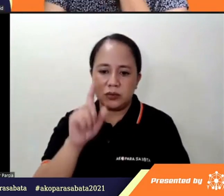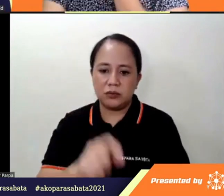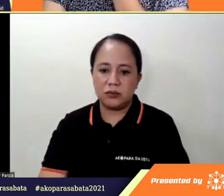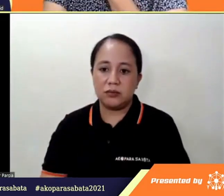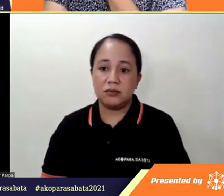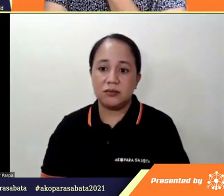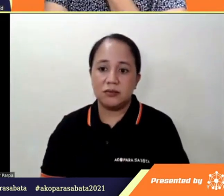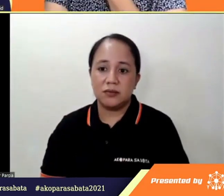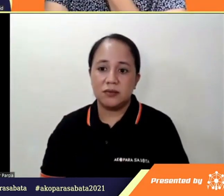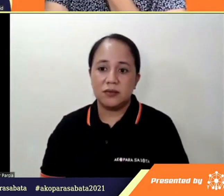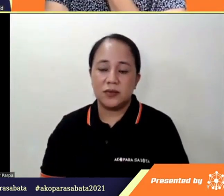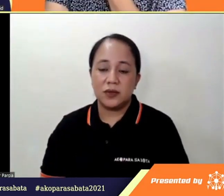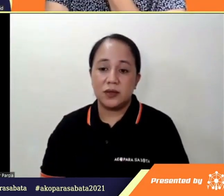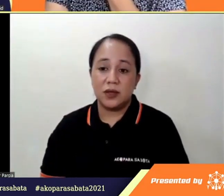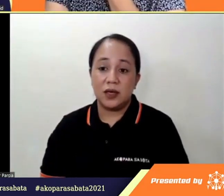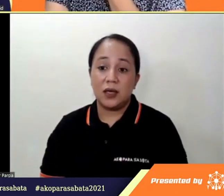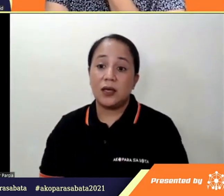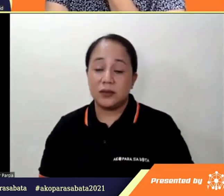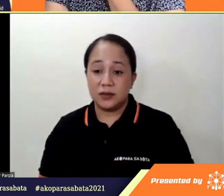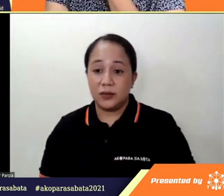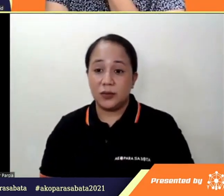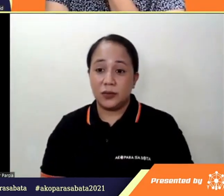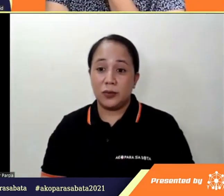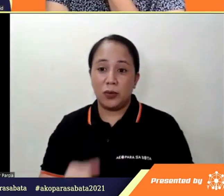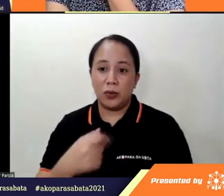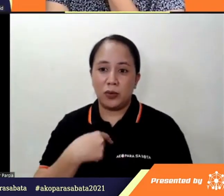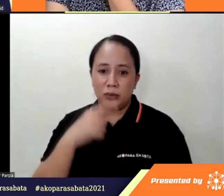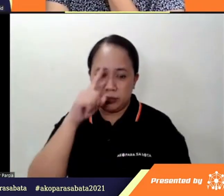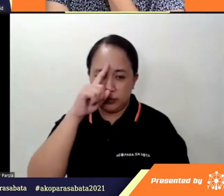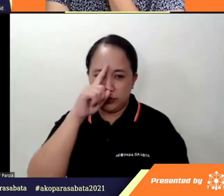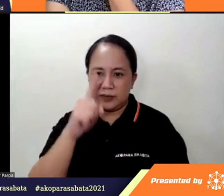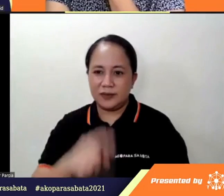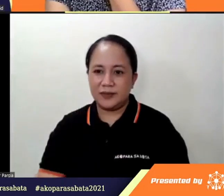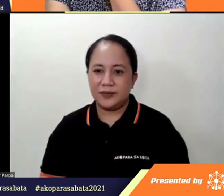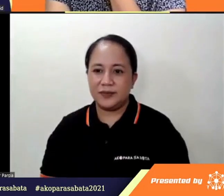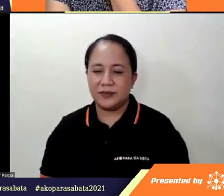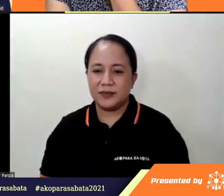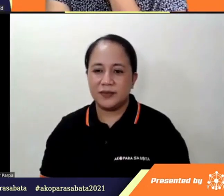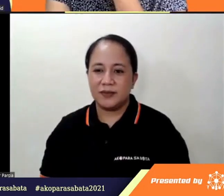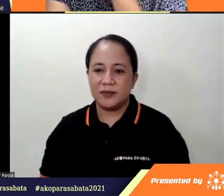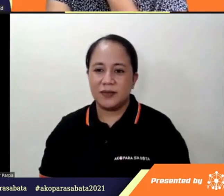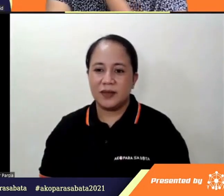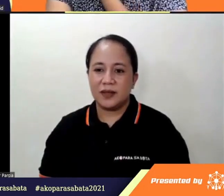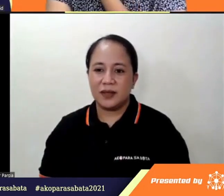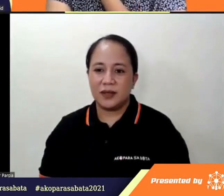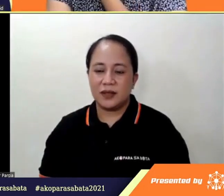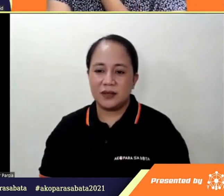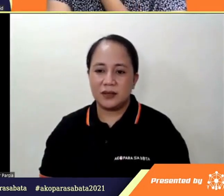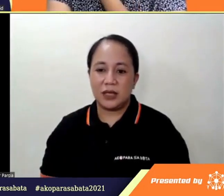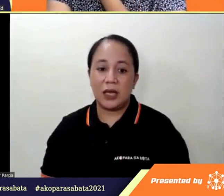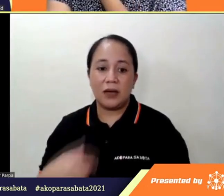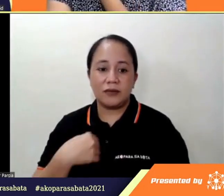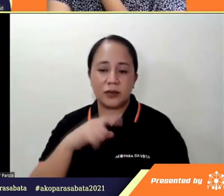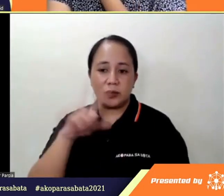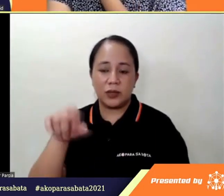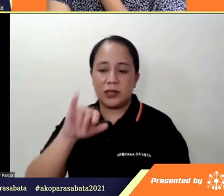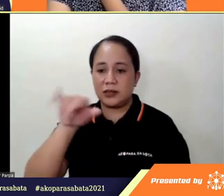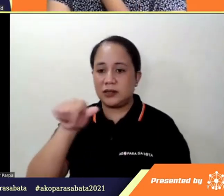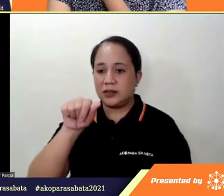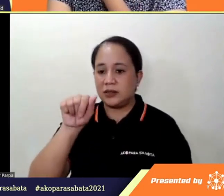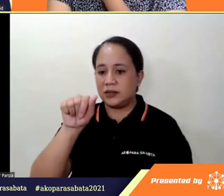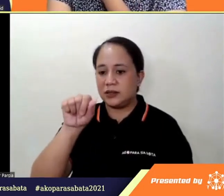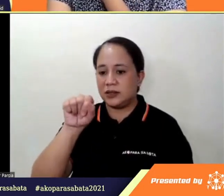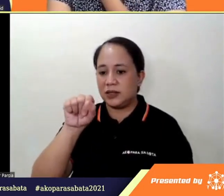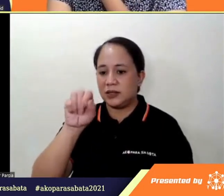you. Everything just irritates you. Okay. Ito naman, may tanong si Jasmine Faith